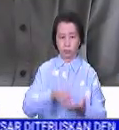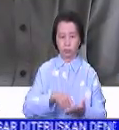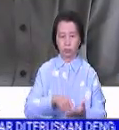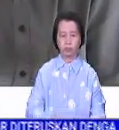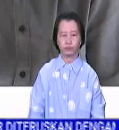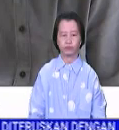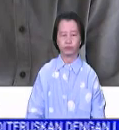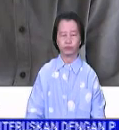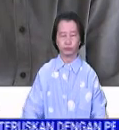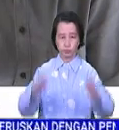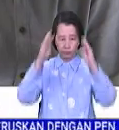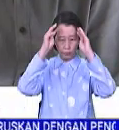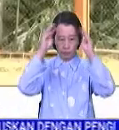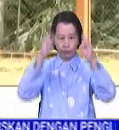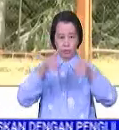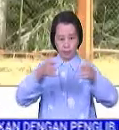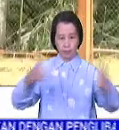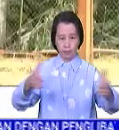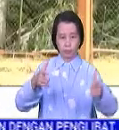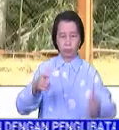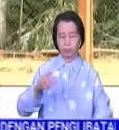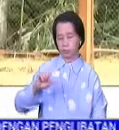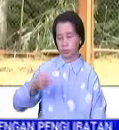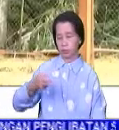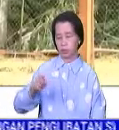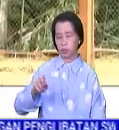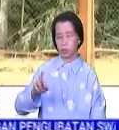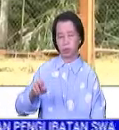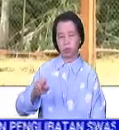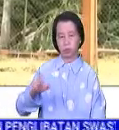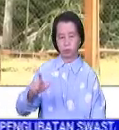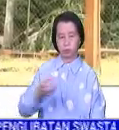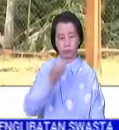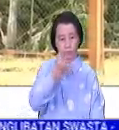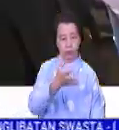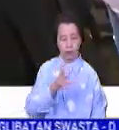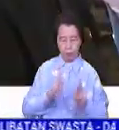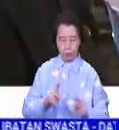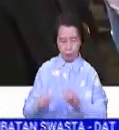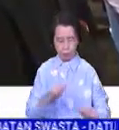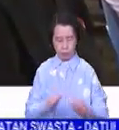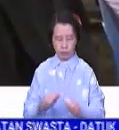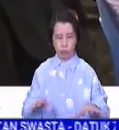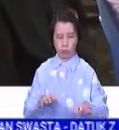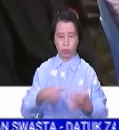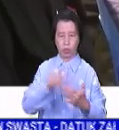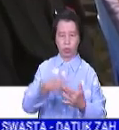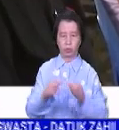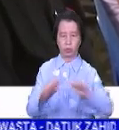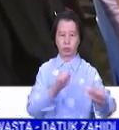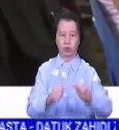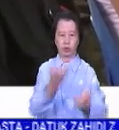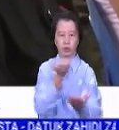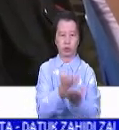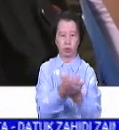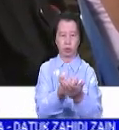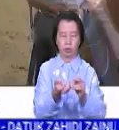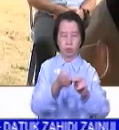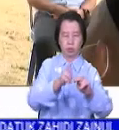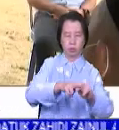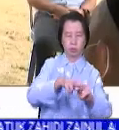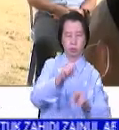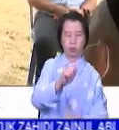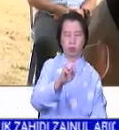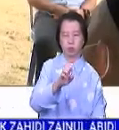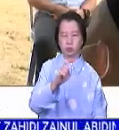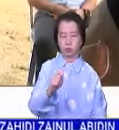sementara itu pengurus besar lktnsahemberitahu nya giat melaksana Program aktiviti ekonomi tambahan